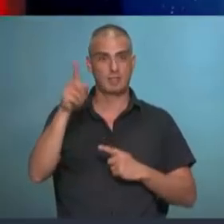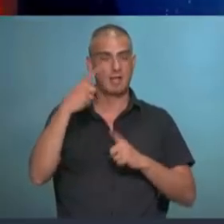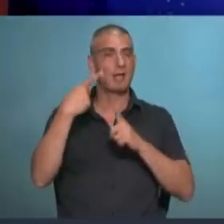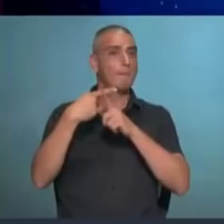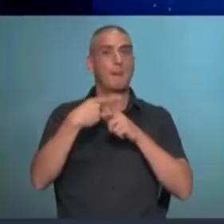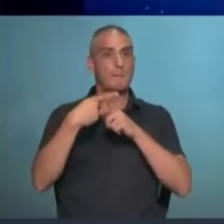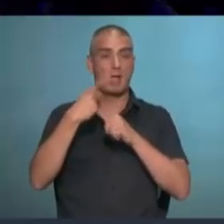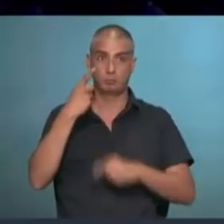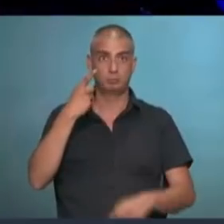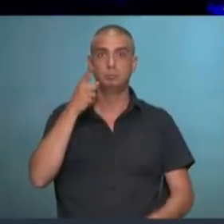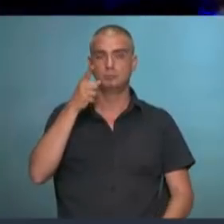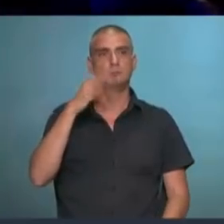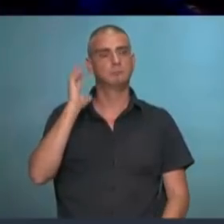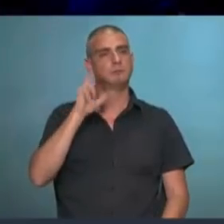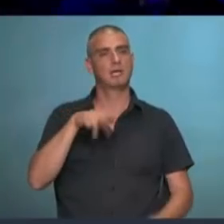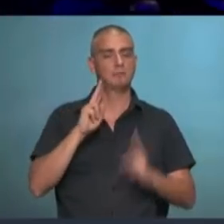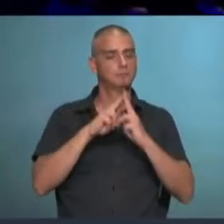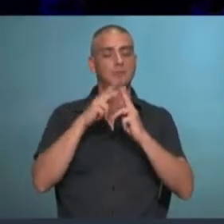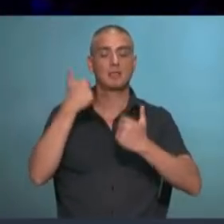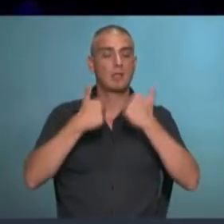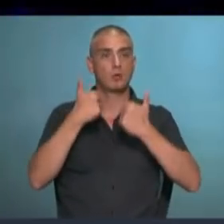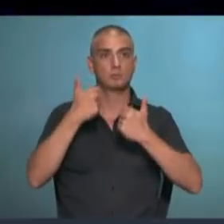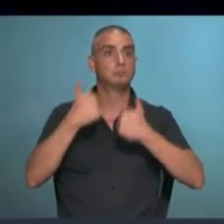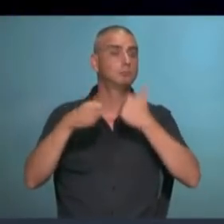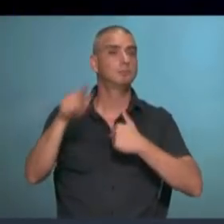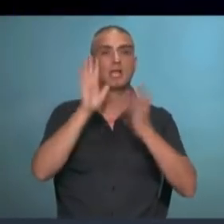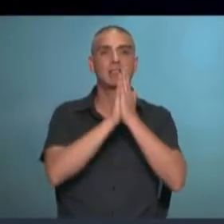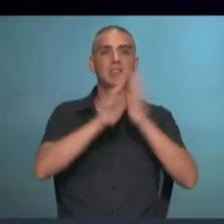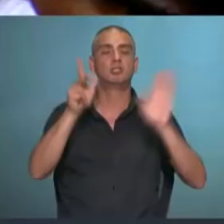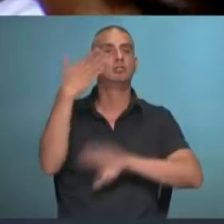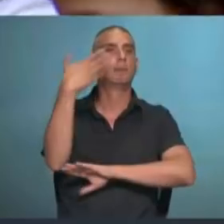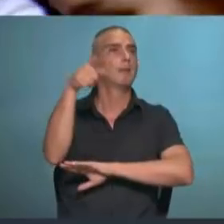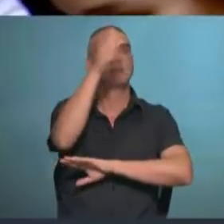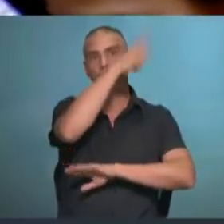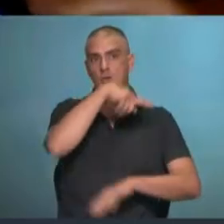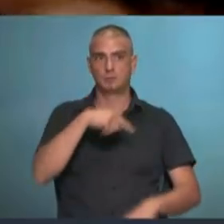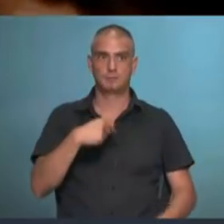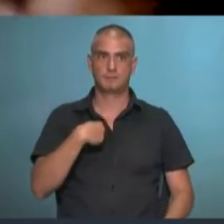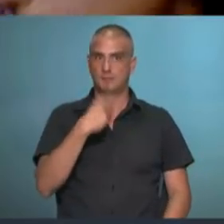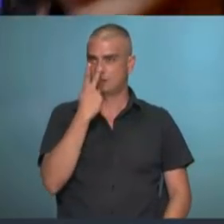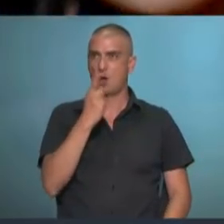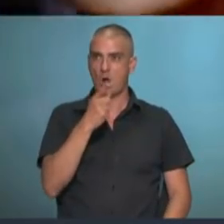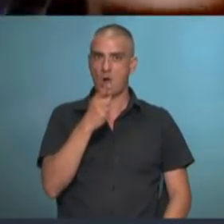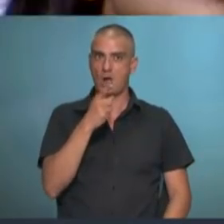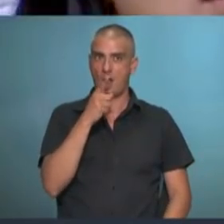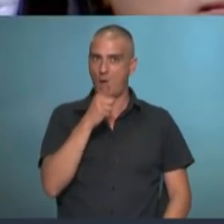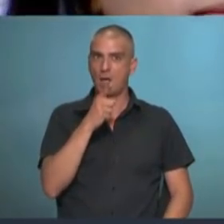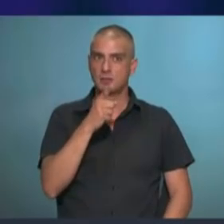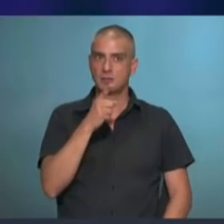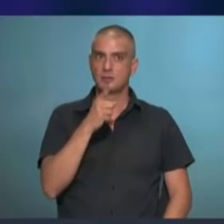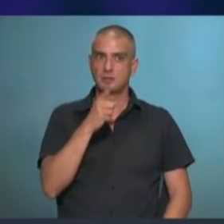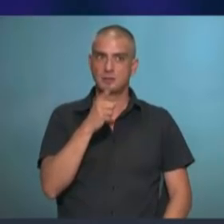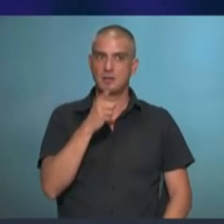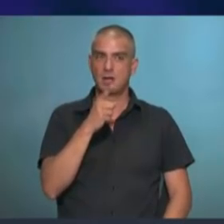בלרוס. שם הוא צפוי לפגוש ולהתחרות במתמודדים מ-19 מדינות שונות. אני רואה שאתה